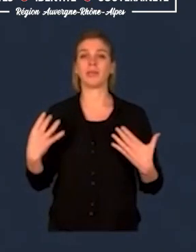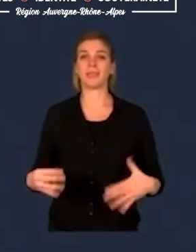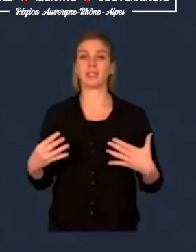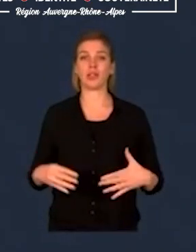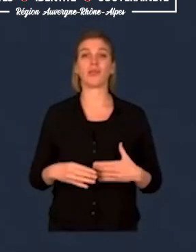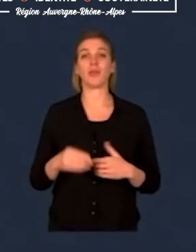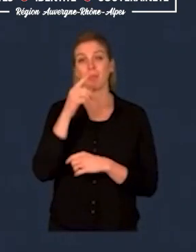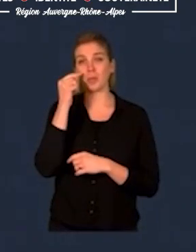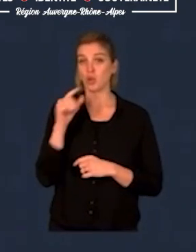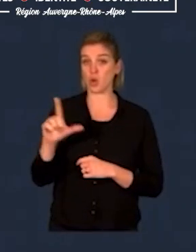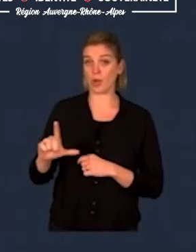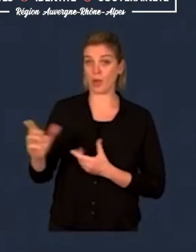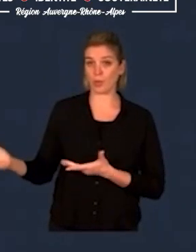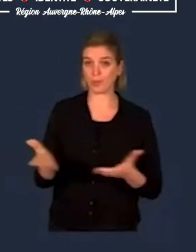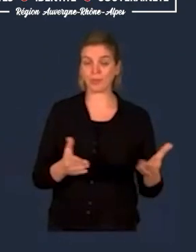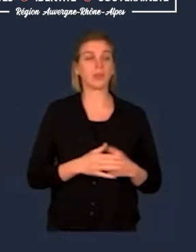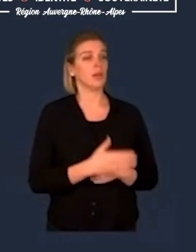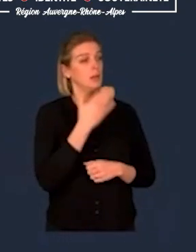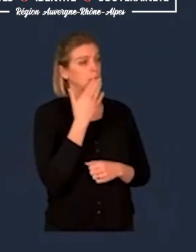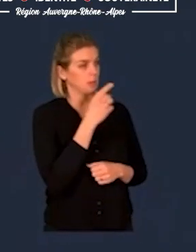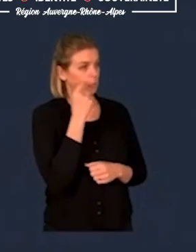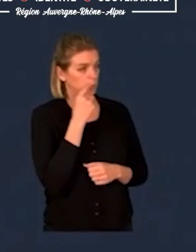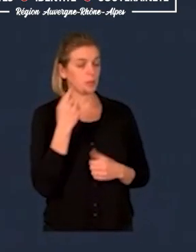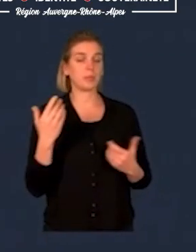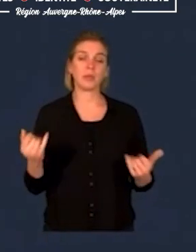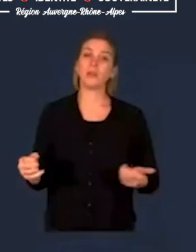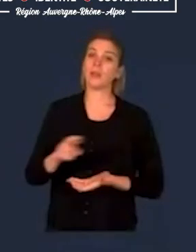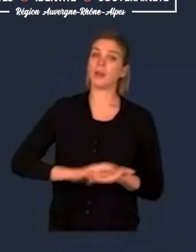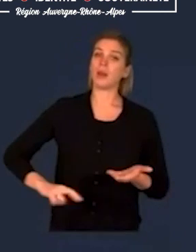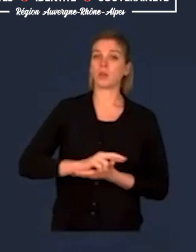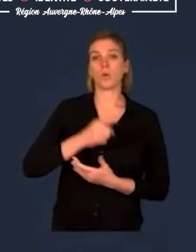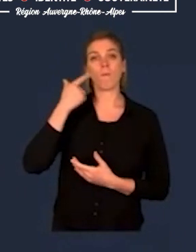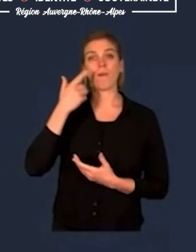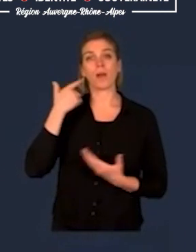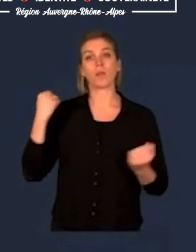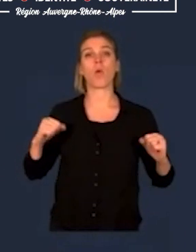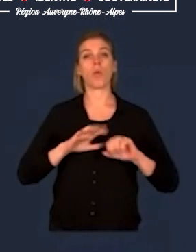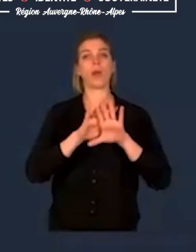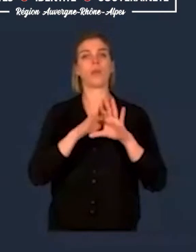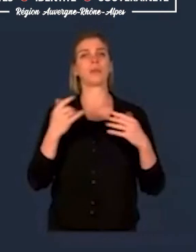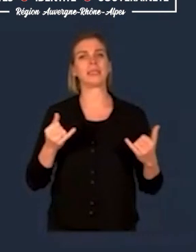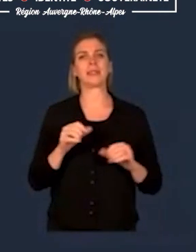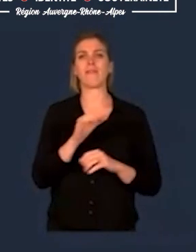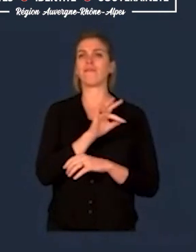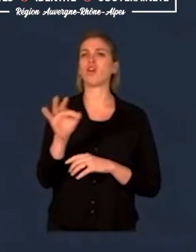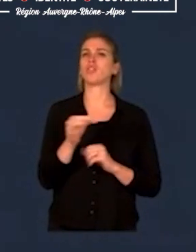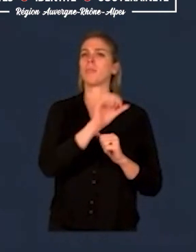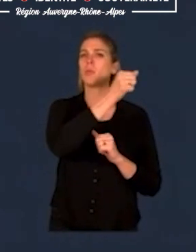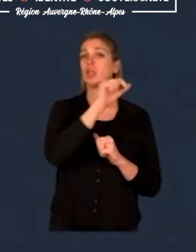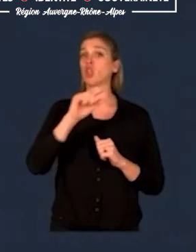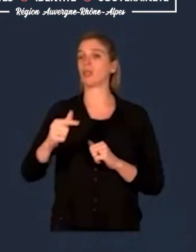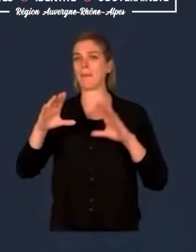Monsieur Le Caillon. Oui, merci Madame la Vice-présidente. La région Auvergne-Rhône-Alpes est la deuxième région équestre de France avec 1200 centres